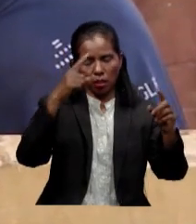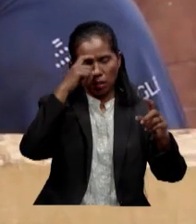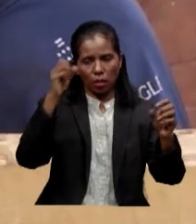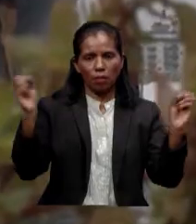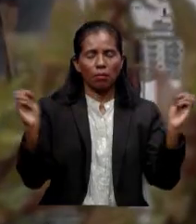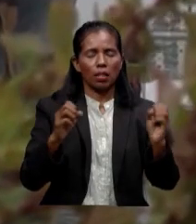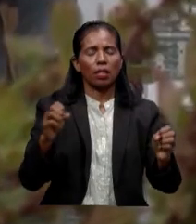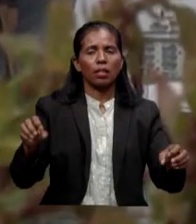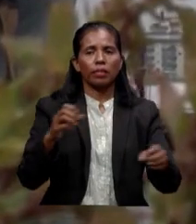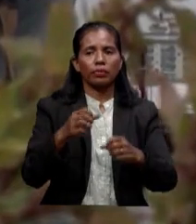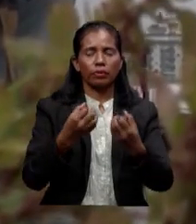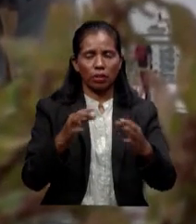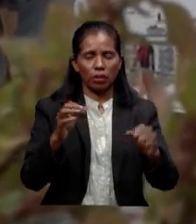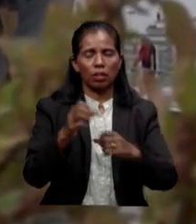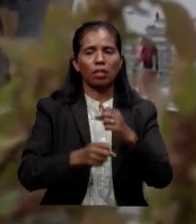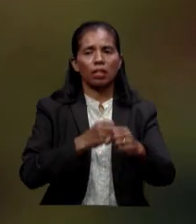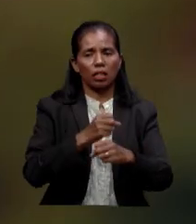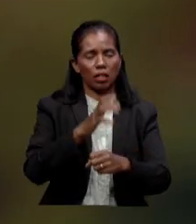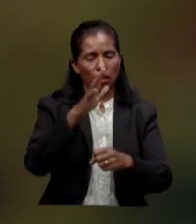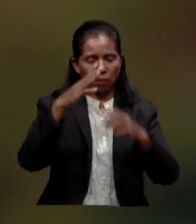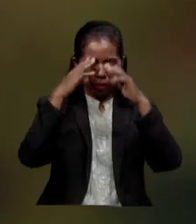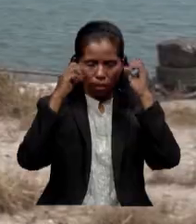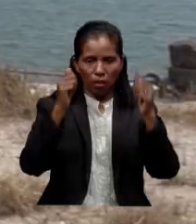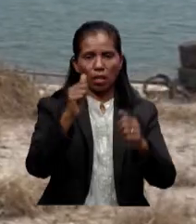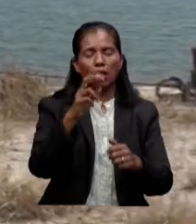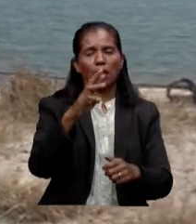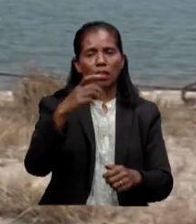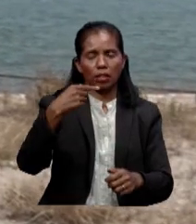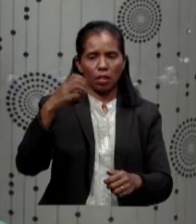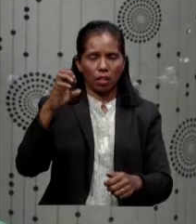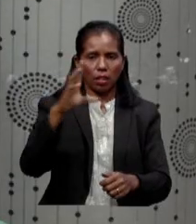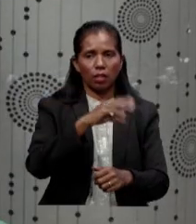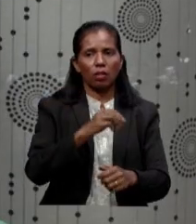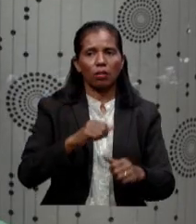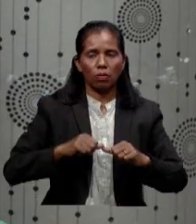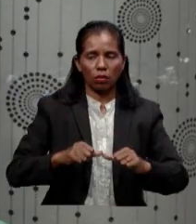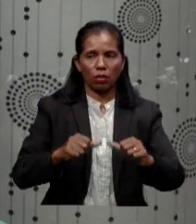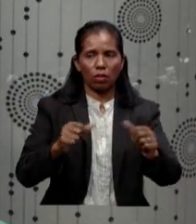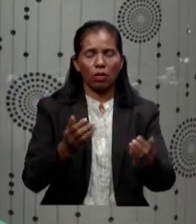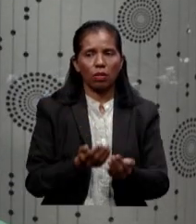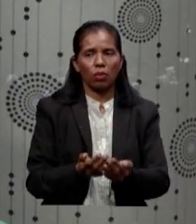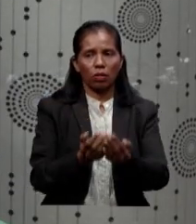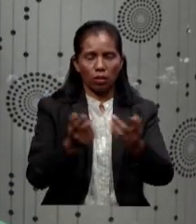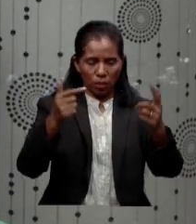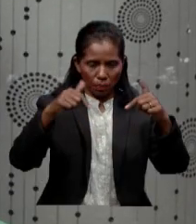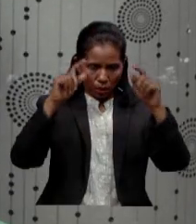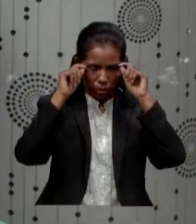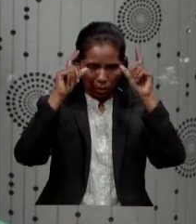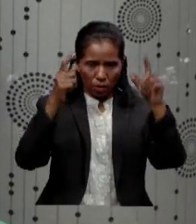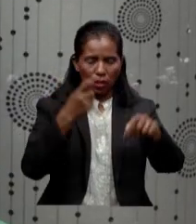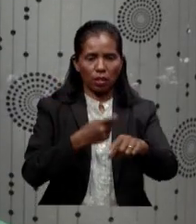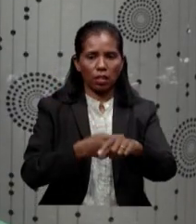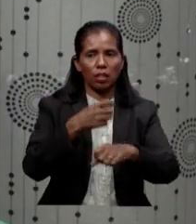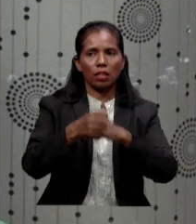lima, mai be Presidente Autoridade Raioa, Arsenio Banu, kontinua optimista katak, rone semai Timor-Leste iha tinang